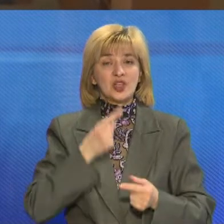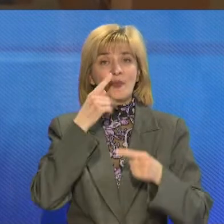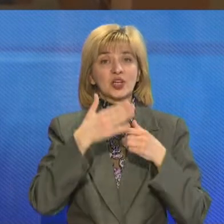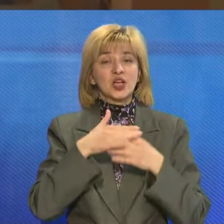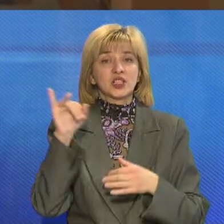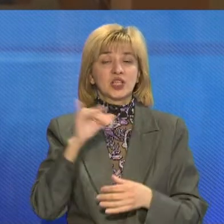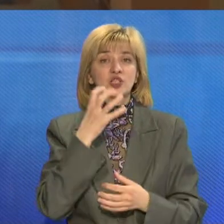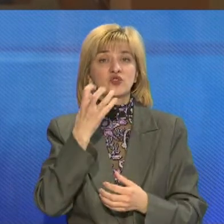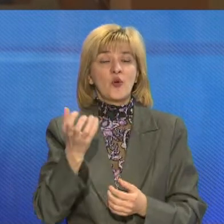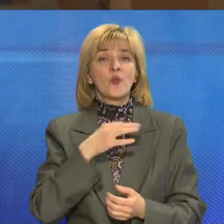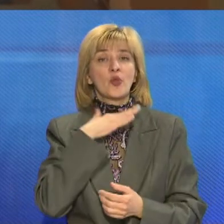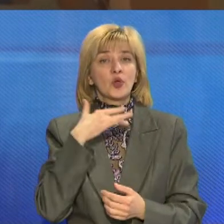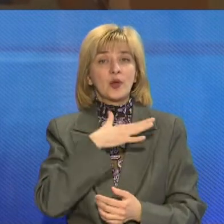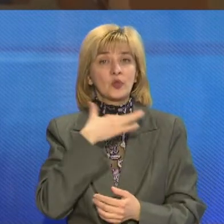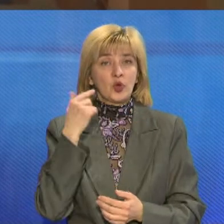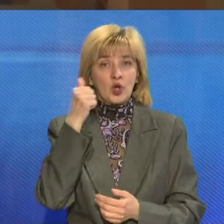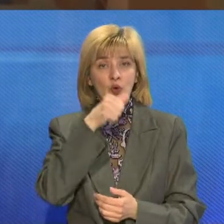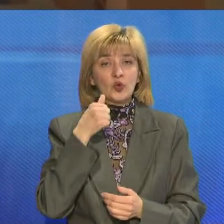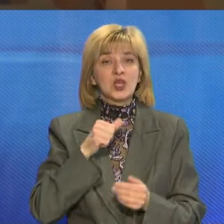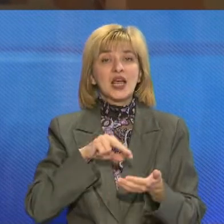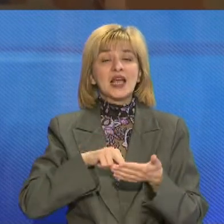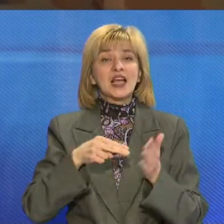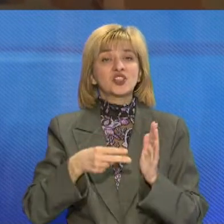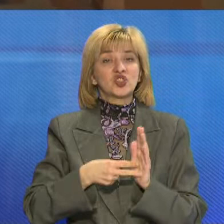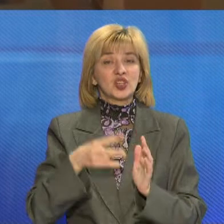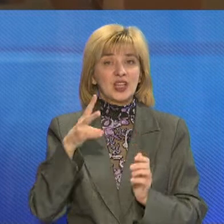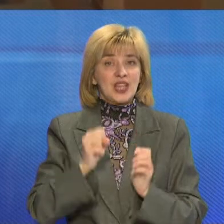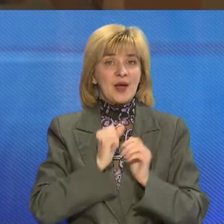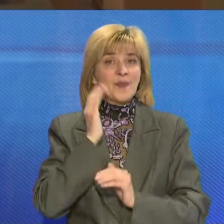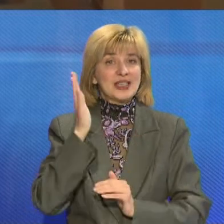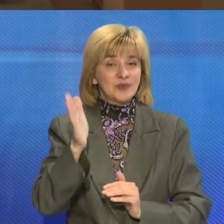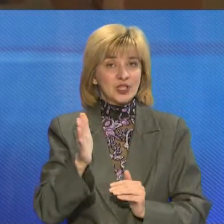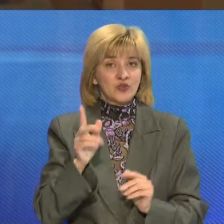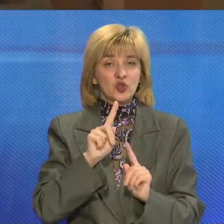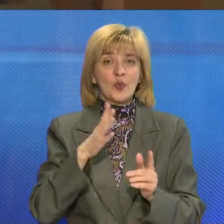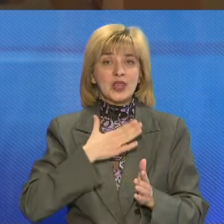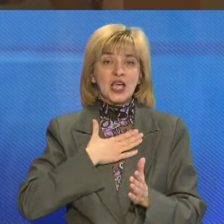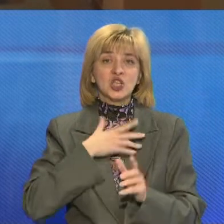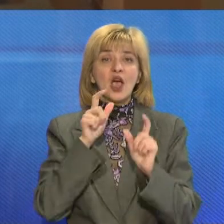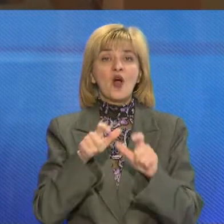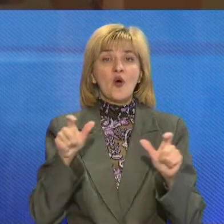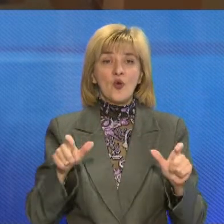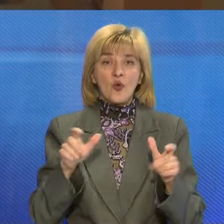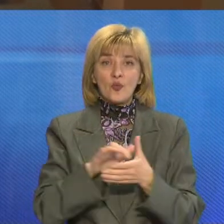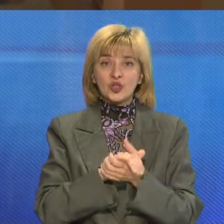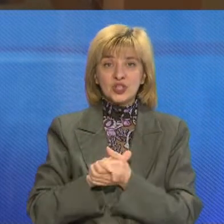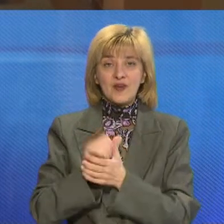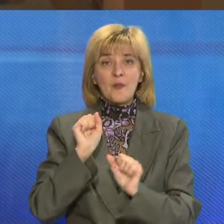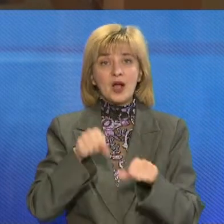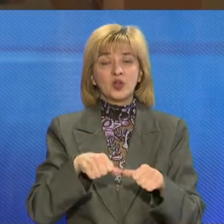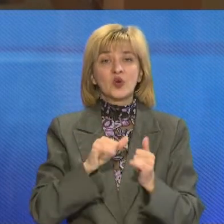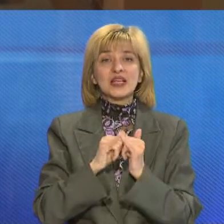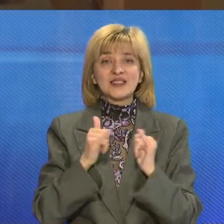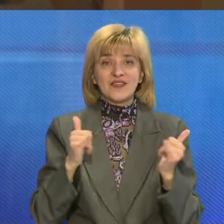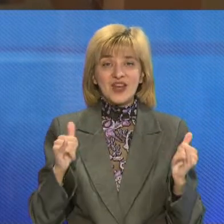годы, он и рассчитан на перспективу, рассчитан на то, чтобы наше общество могло развиваться, чтобы могло развиваться